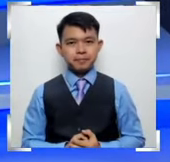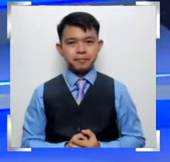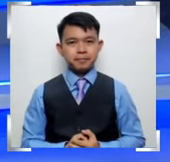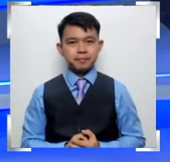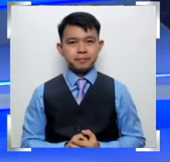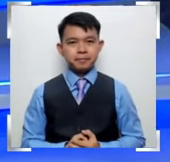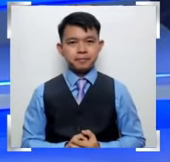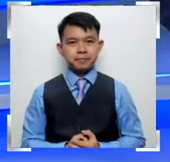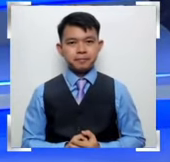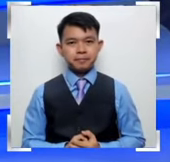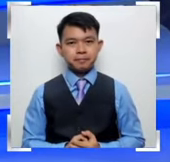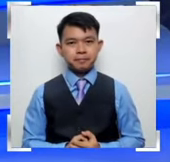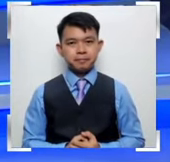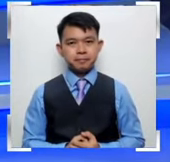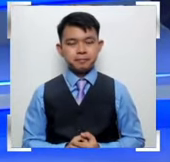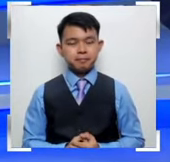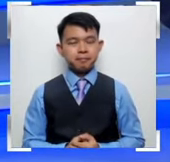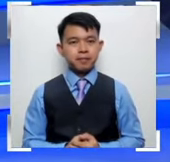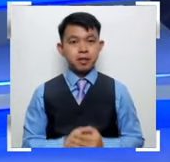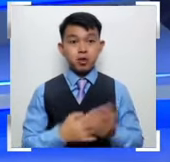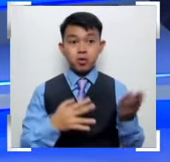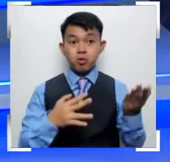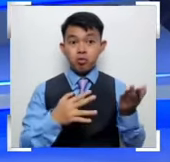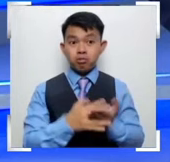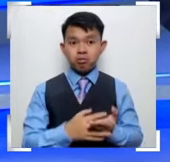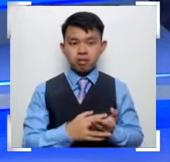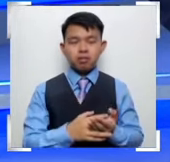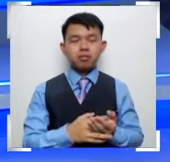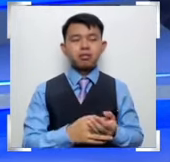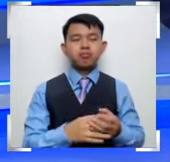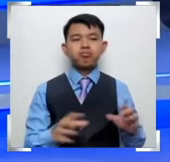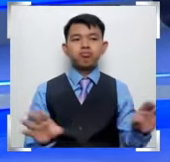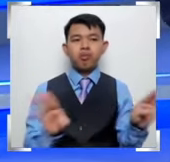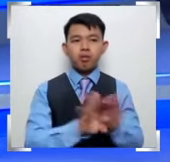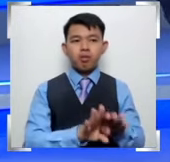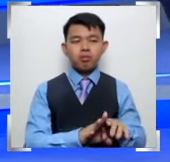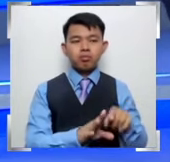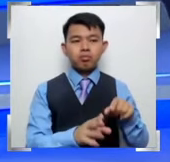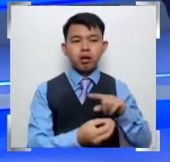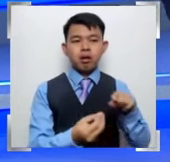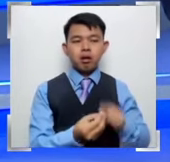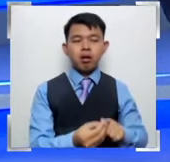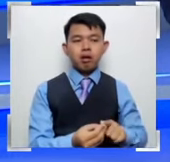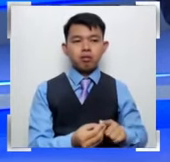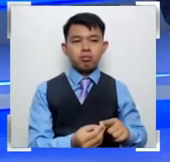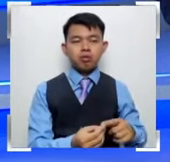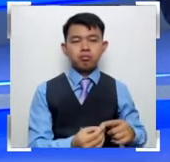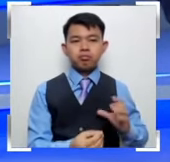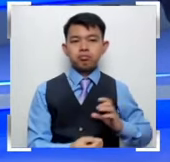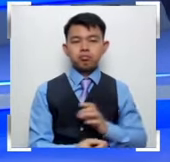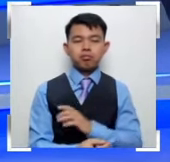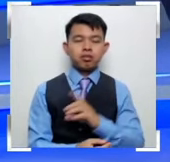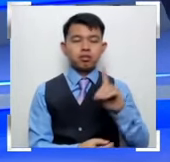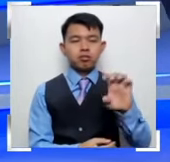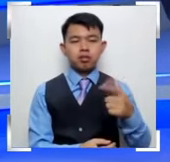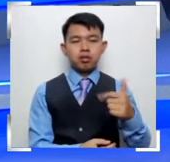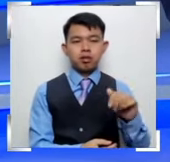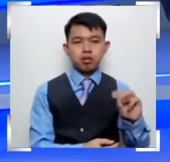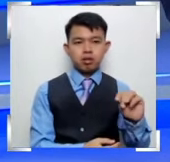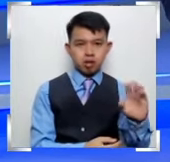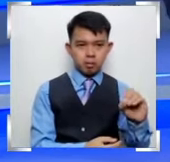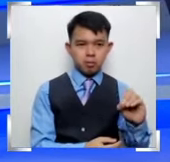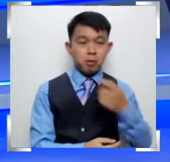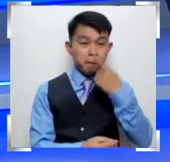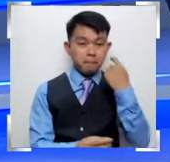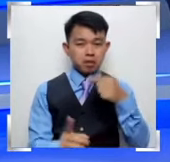Case closed na ang turing ng Department of Justice sa pagpatay kay Negros Oriental Governor Roel De Gamo. Kasunod ng pagkakahuli sa umunoy, bumuo